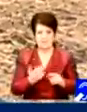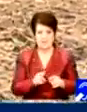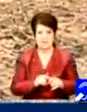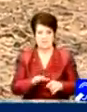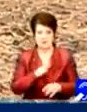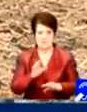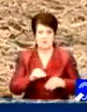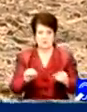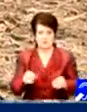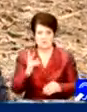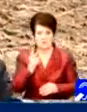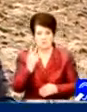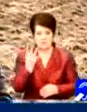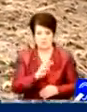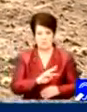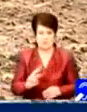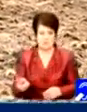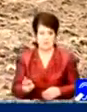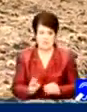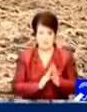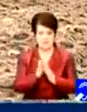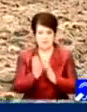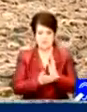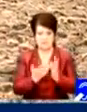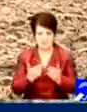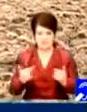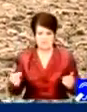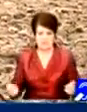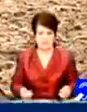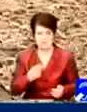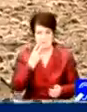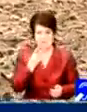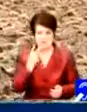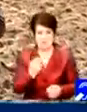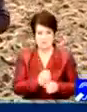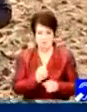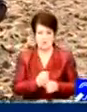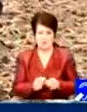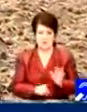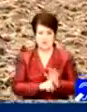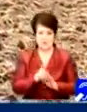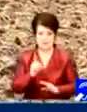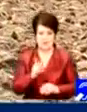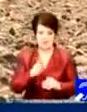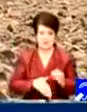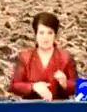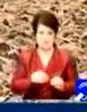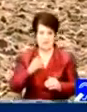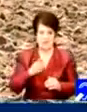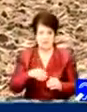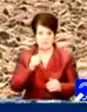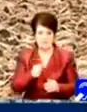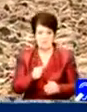vor fi plantați aproape 24.000 de puieți de 10 specii. După cum puteți vedea, lucrările sunt în toi și vor fi terminate până la